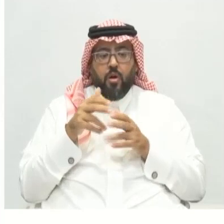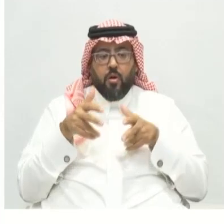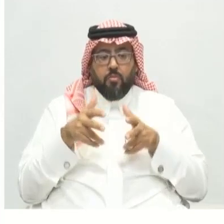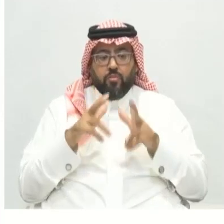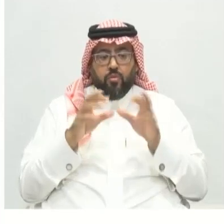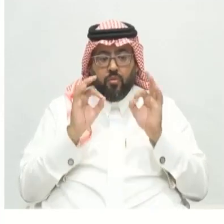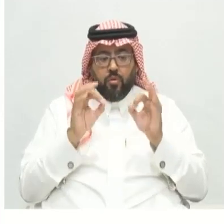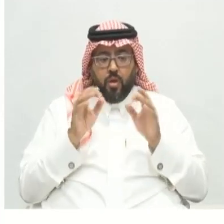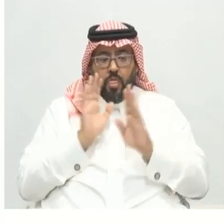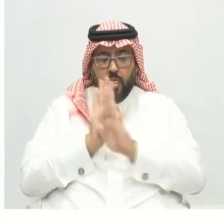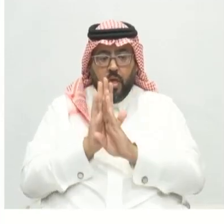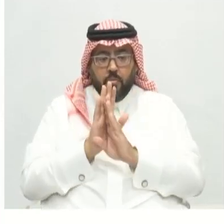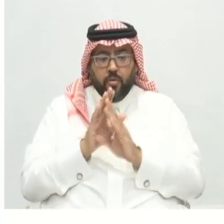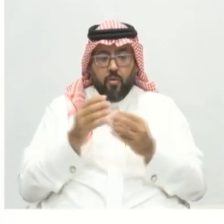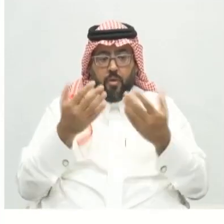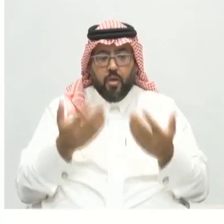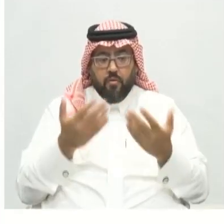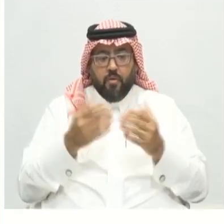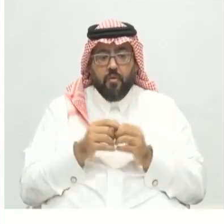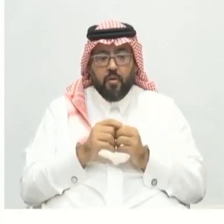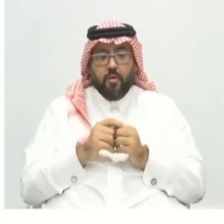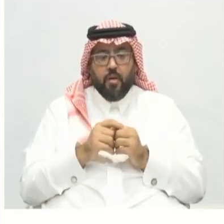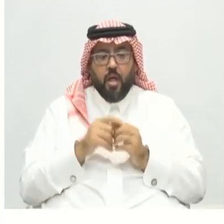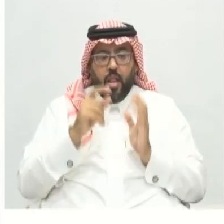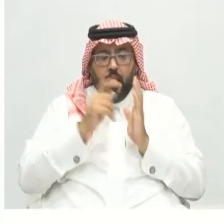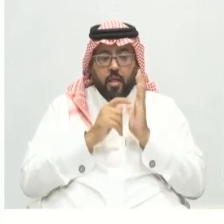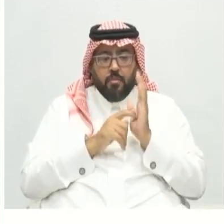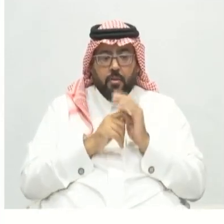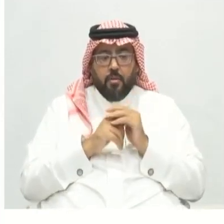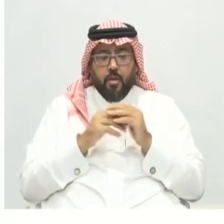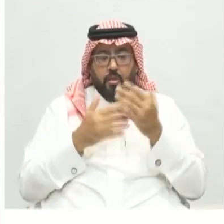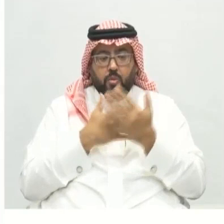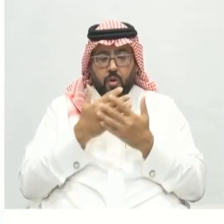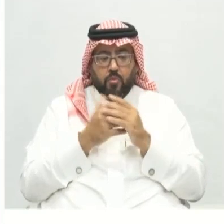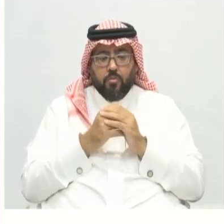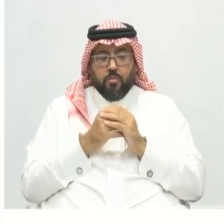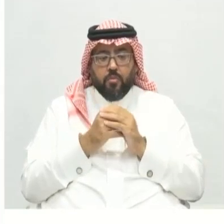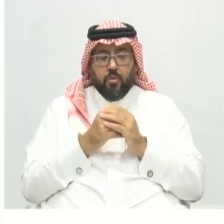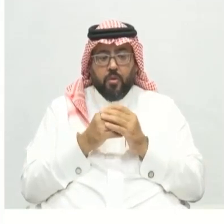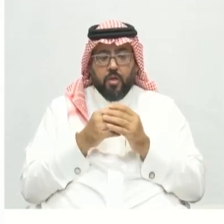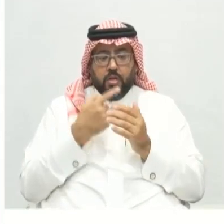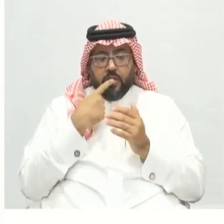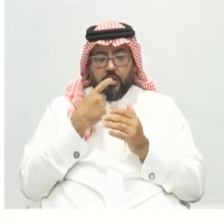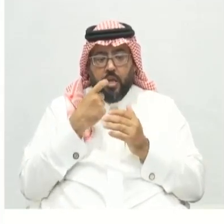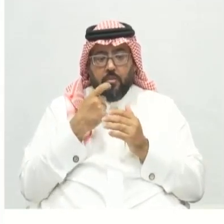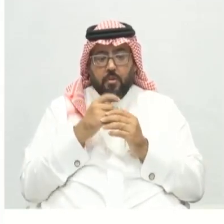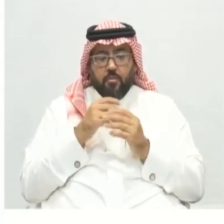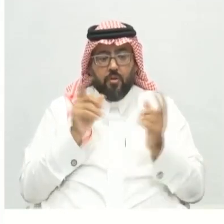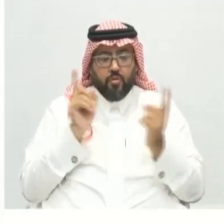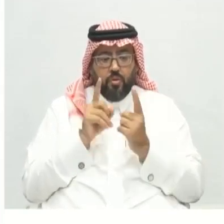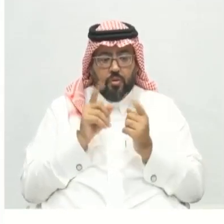وتيسير والتحفيز والتاكد من التزامهم بادوار وتذييل الصعوبات التي